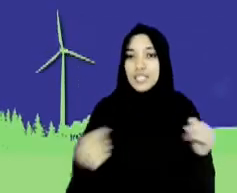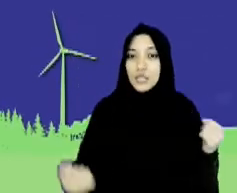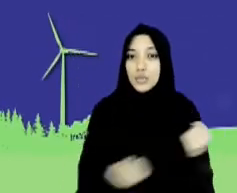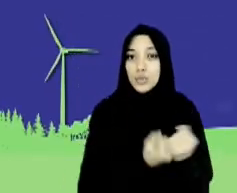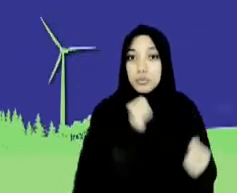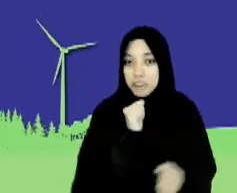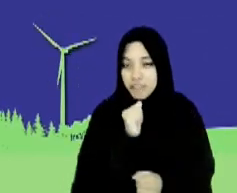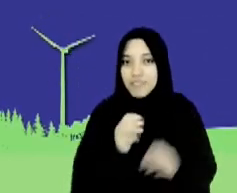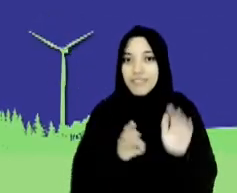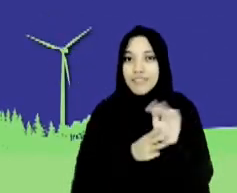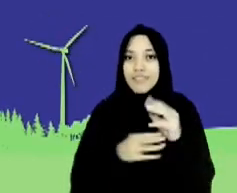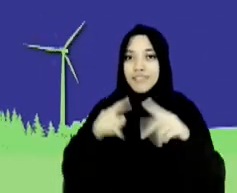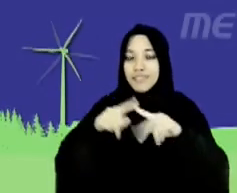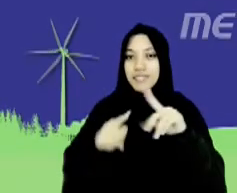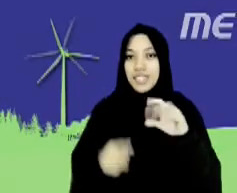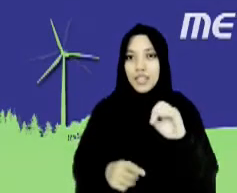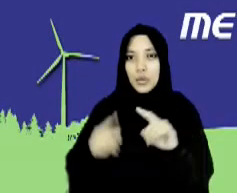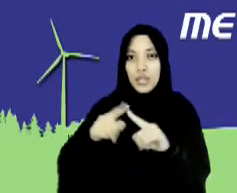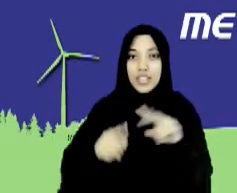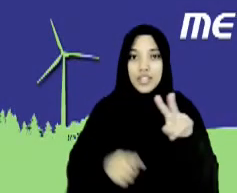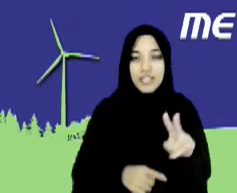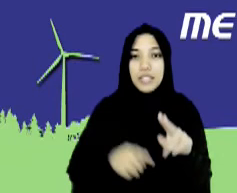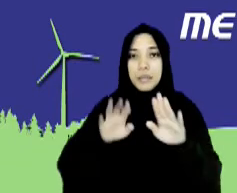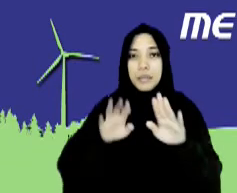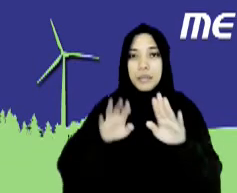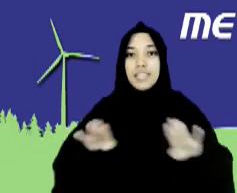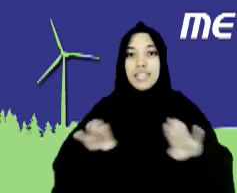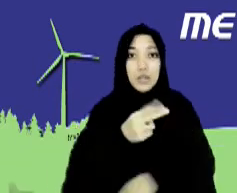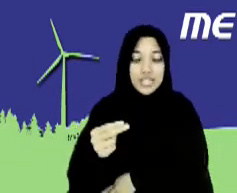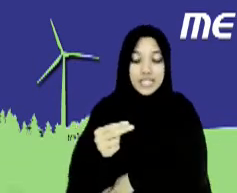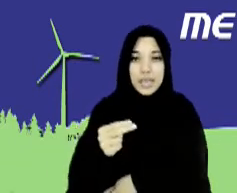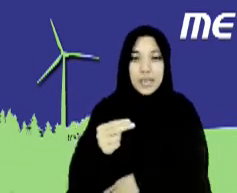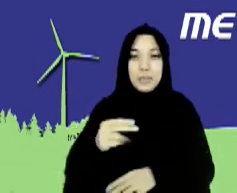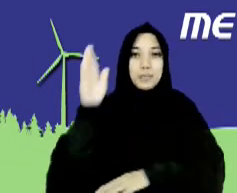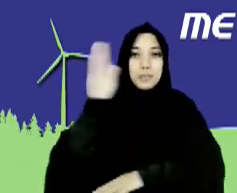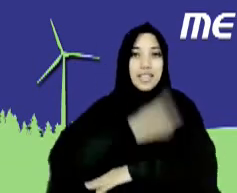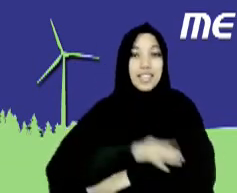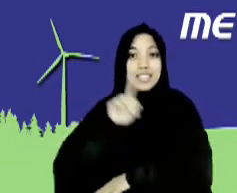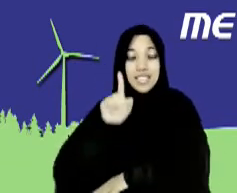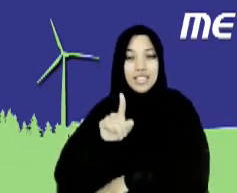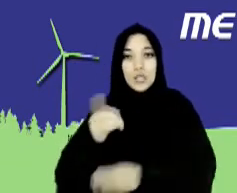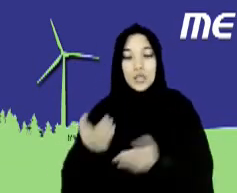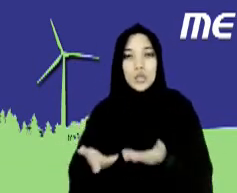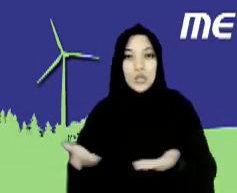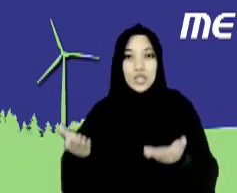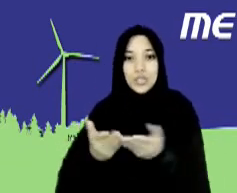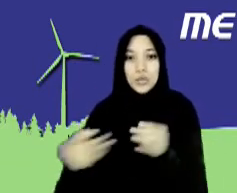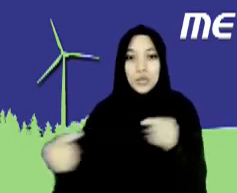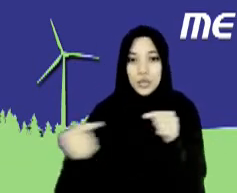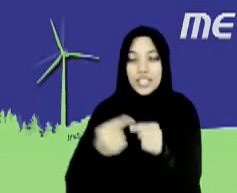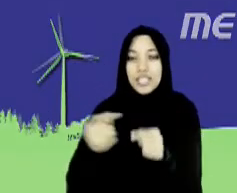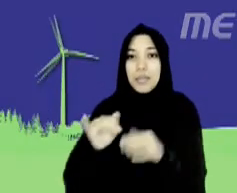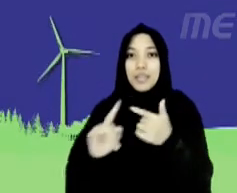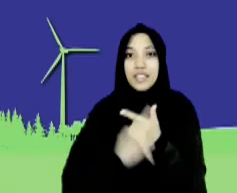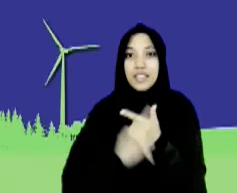TV Media Indonesia berita 1 social connect dan yang on top